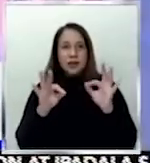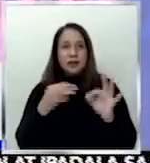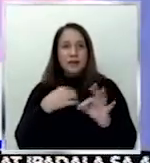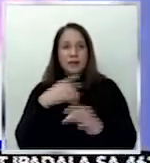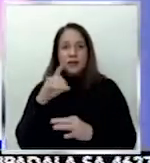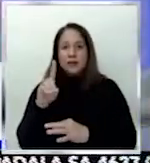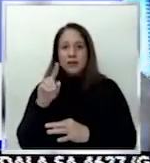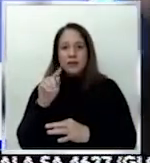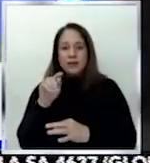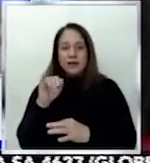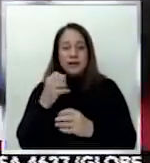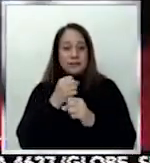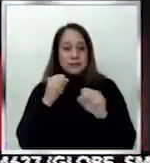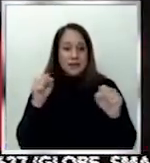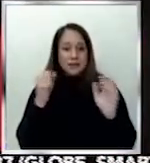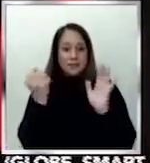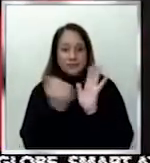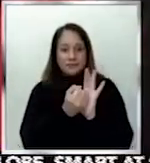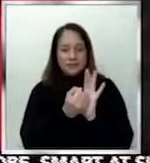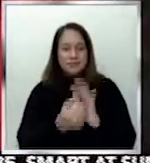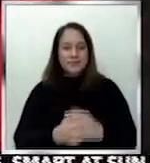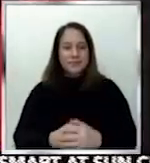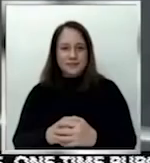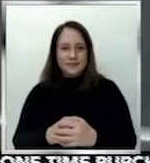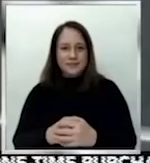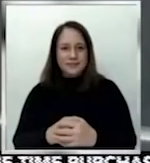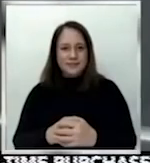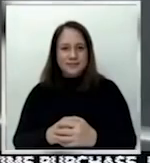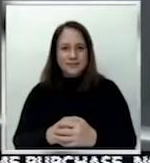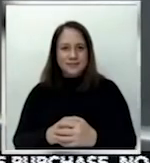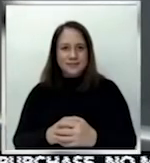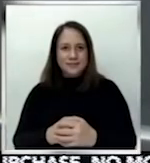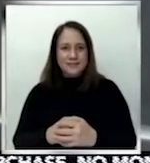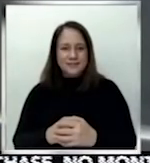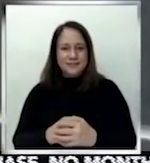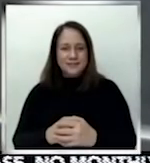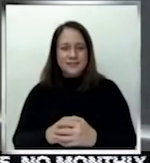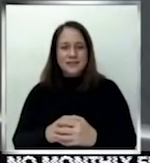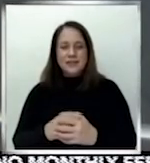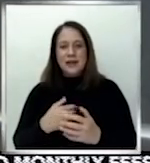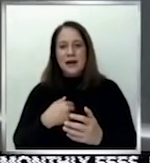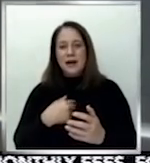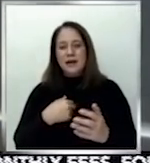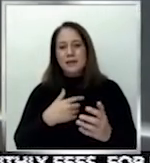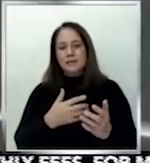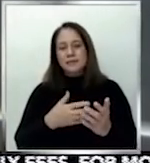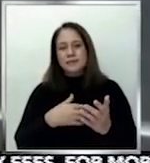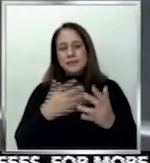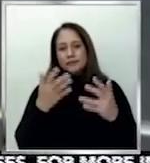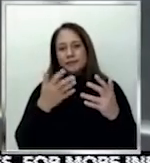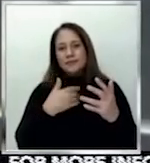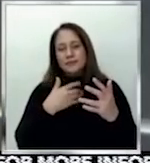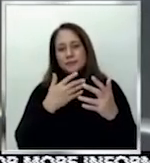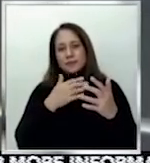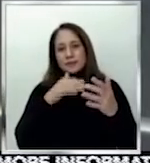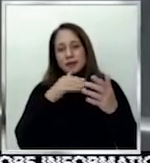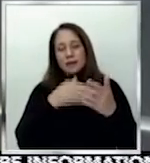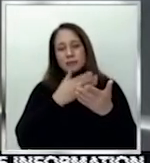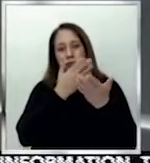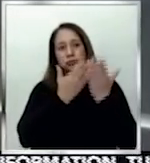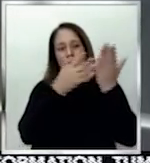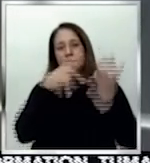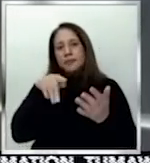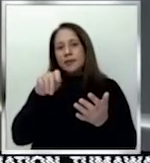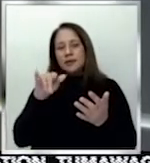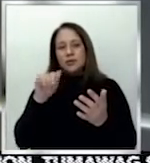seal. Maki Pulido, Nakatutok, 24 oras. Naghahay ng petisyon sa Quezon City Regional Trial Court ang Public